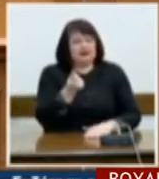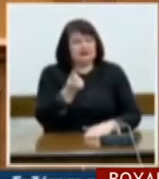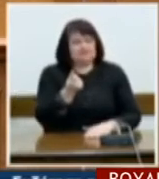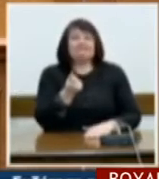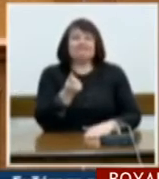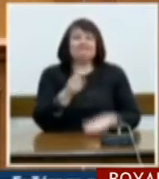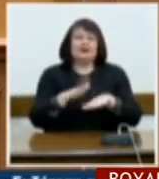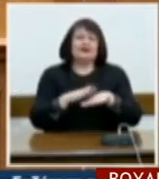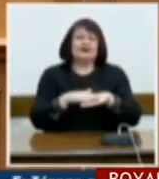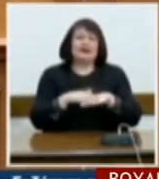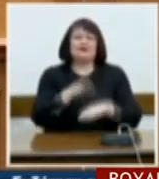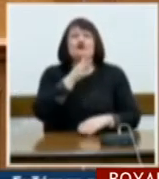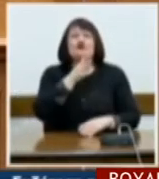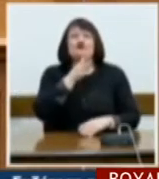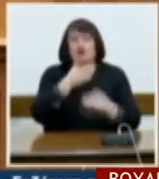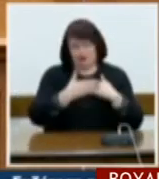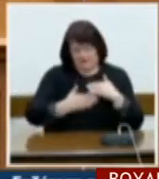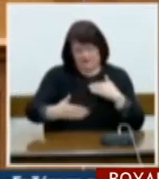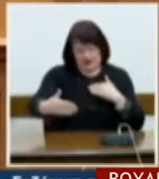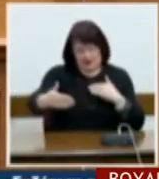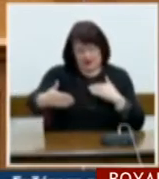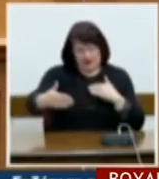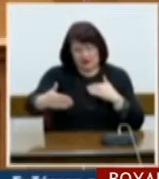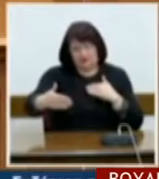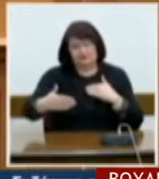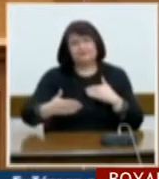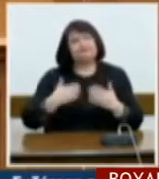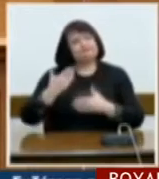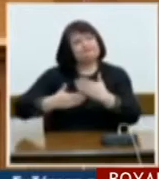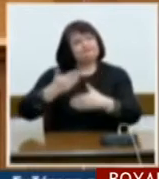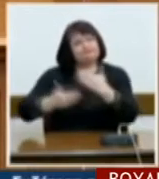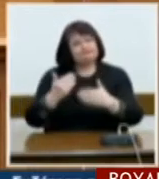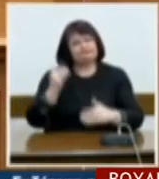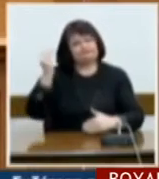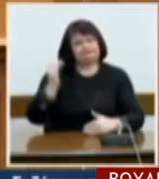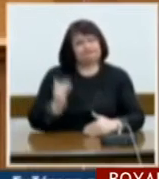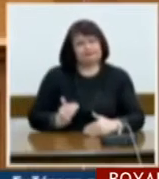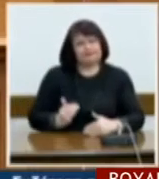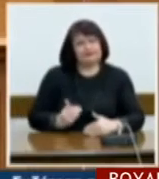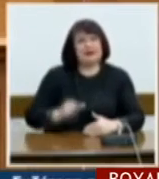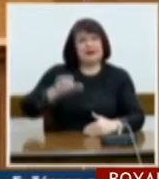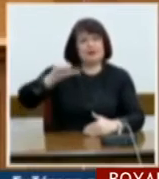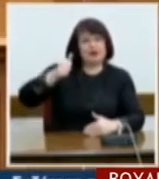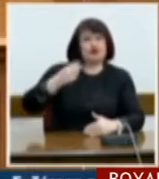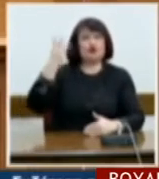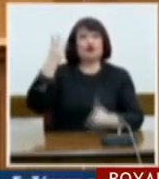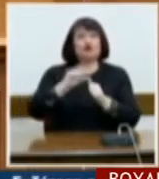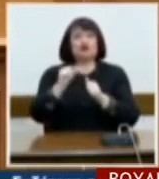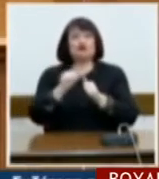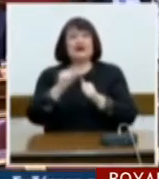ενός πρόσκαιρου φαινομένου το οποίο θα αρχίσει να υποχωρεί από το πρώτο τρίμηνο του